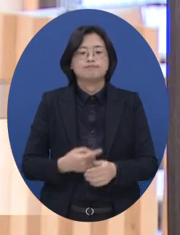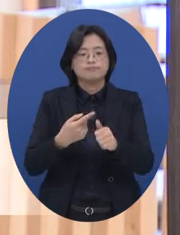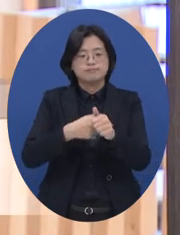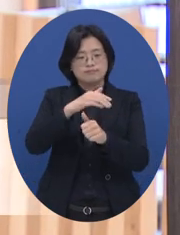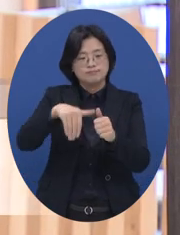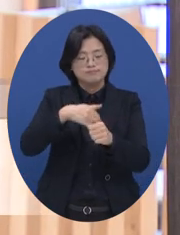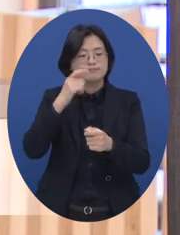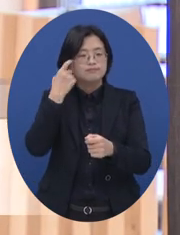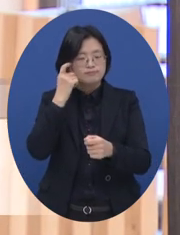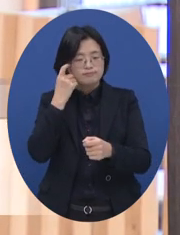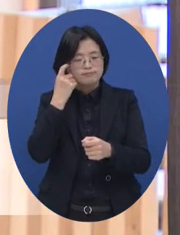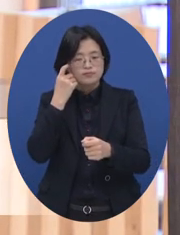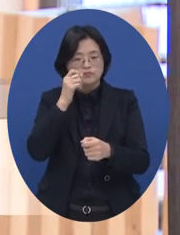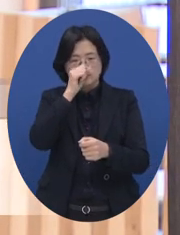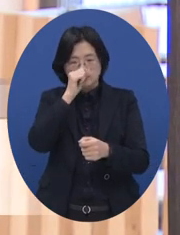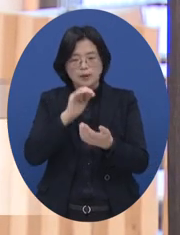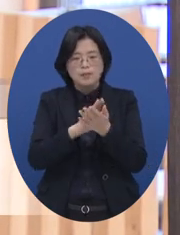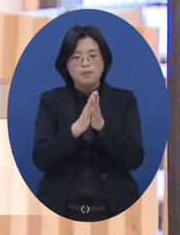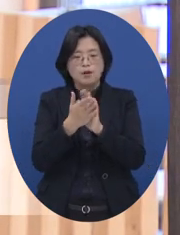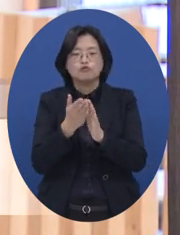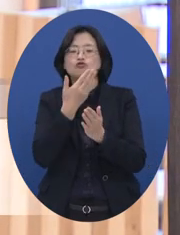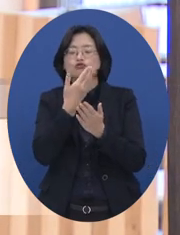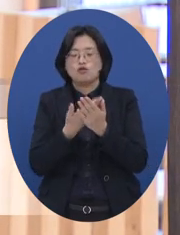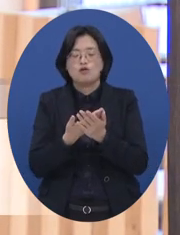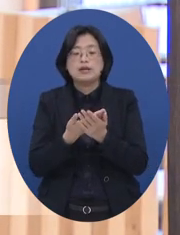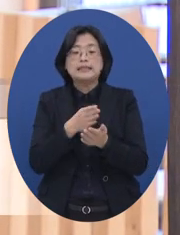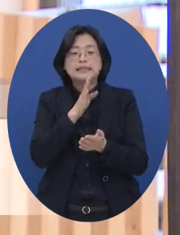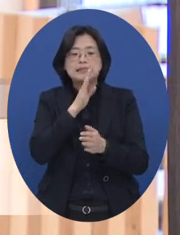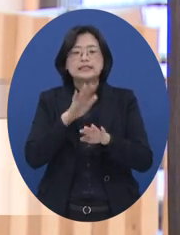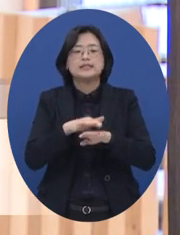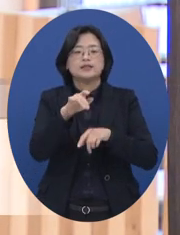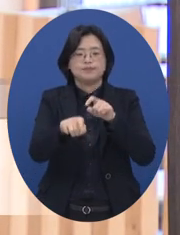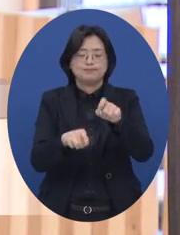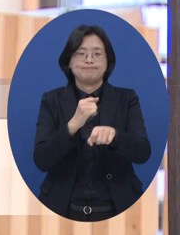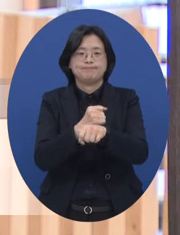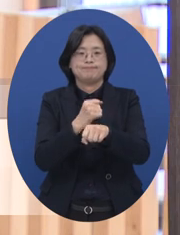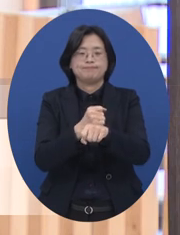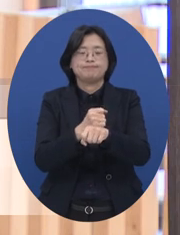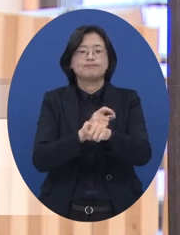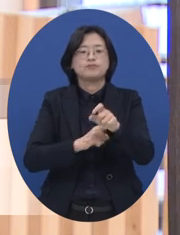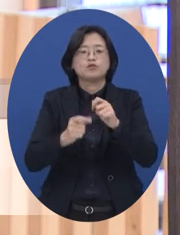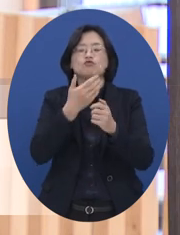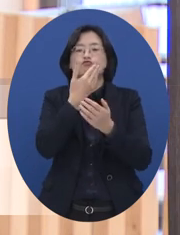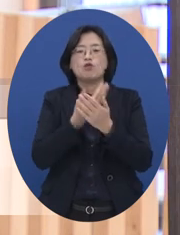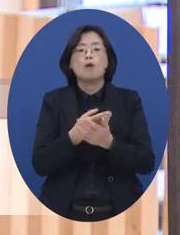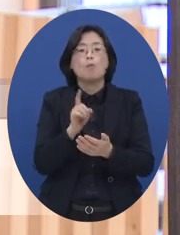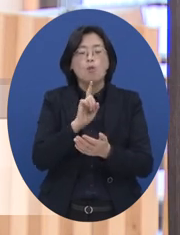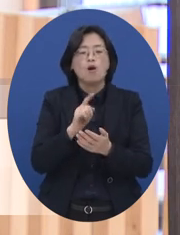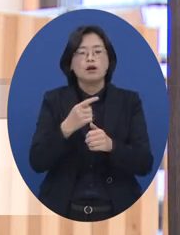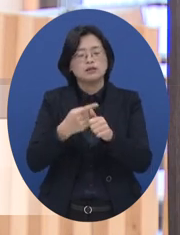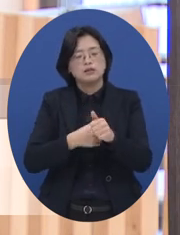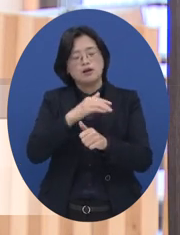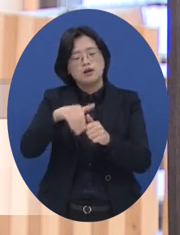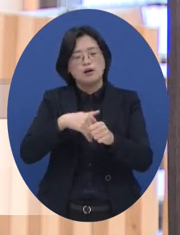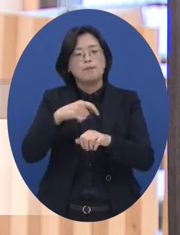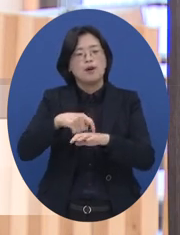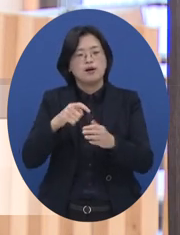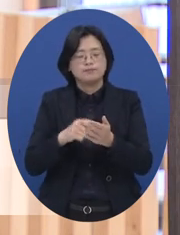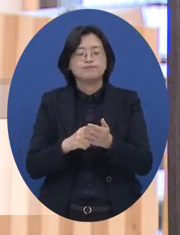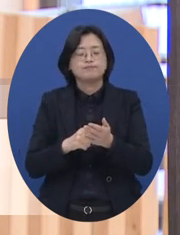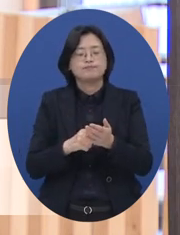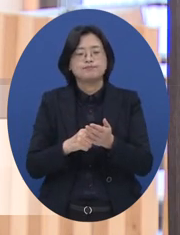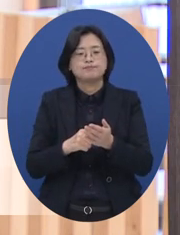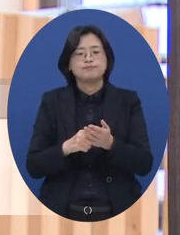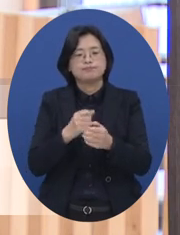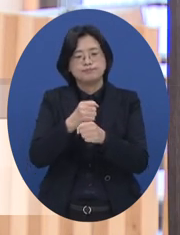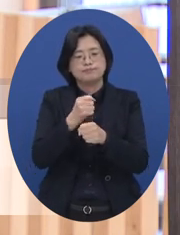대한 인식 구축이 제일 중요하고요. 그걸 실제로 몸으로 실천해 봄으로써 정말 귀중한 자연에 대한 마음들을 갖게 하는